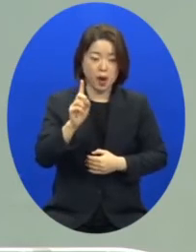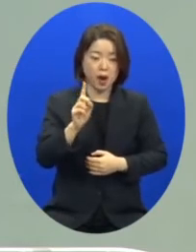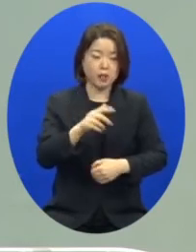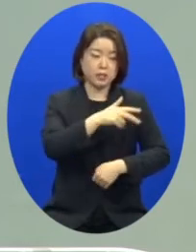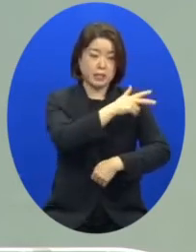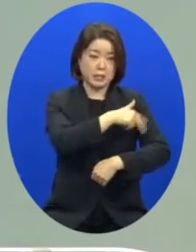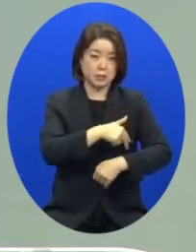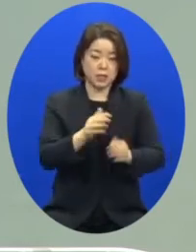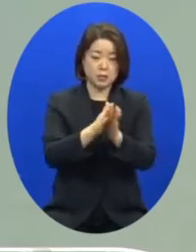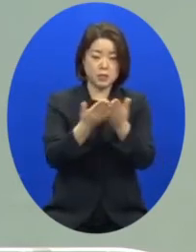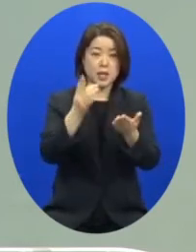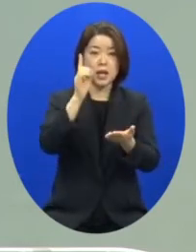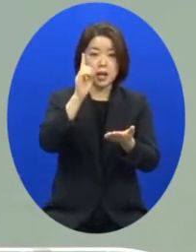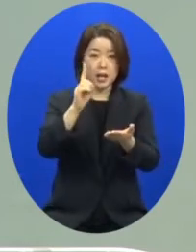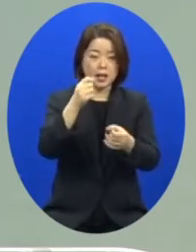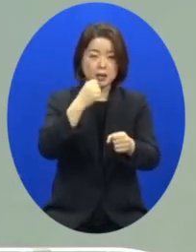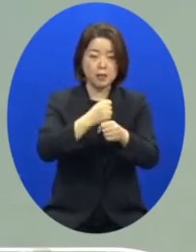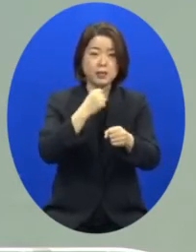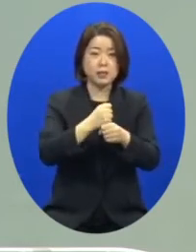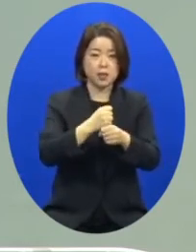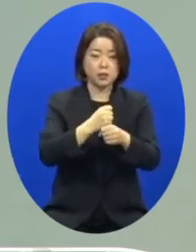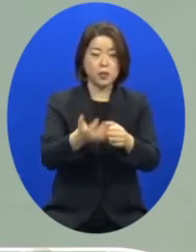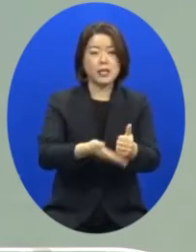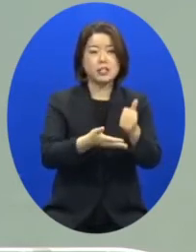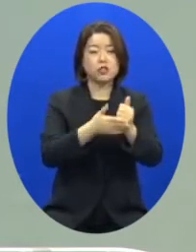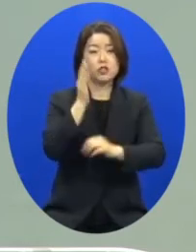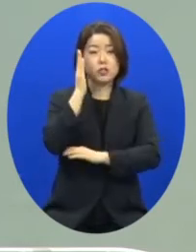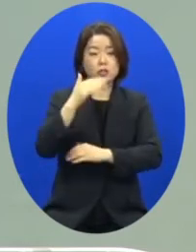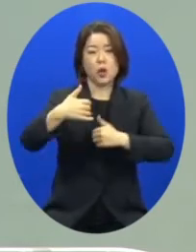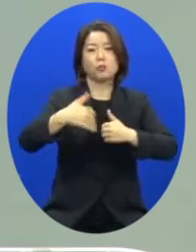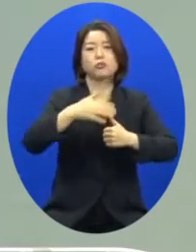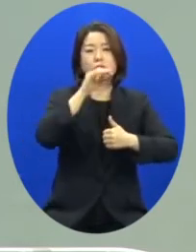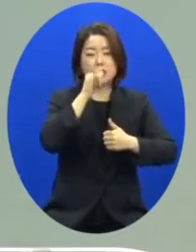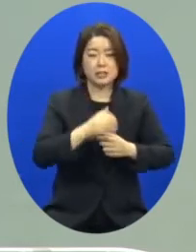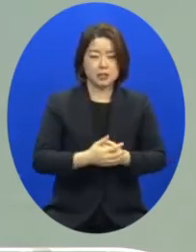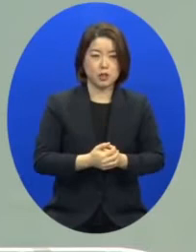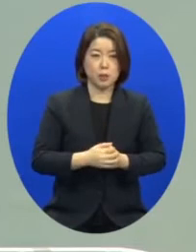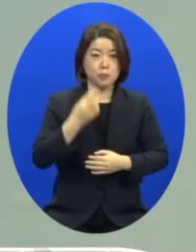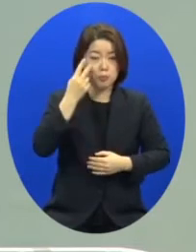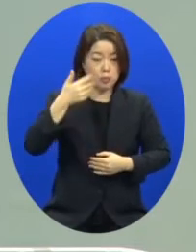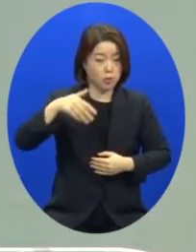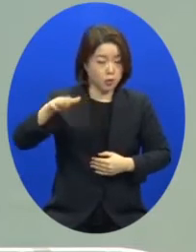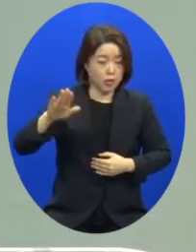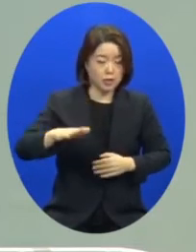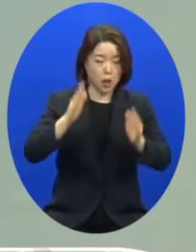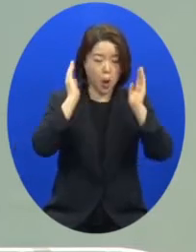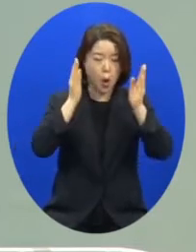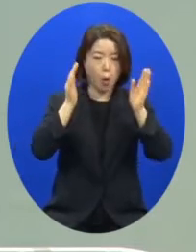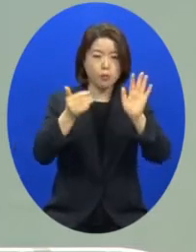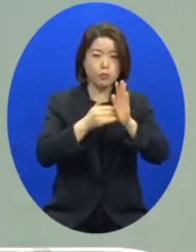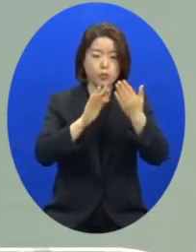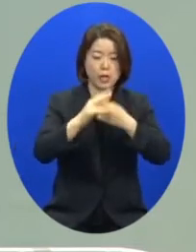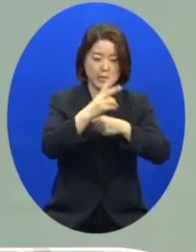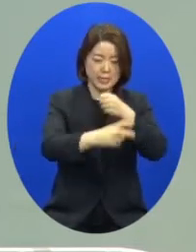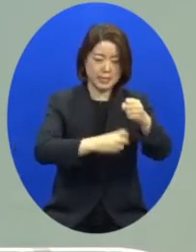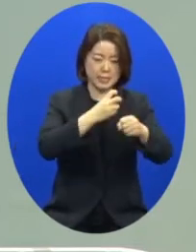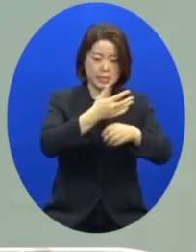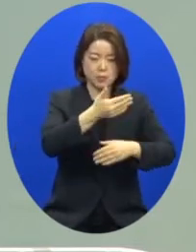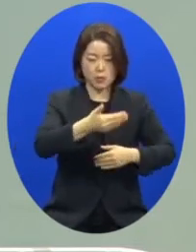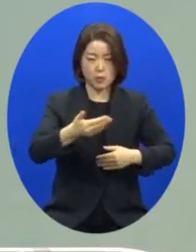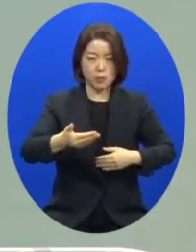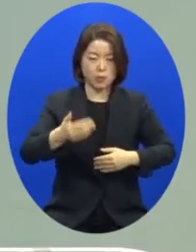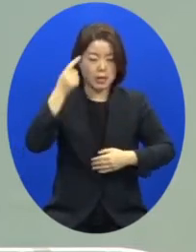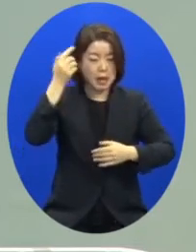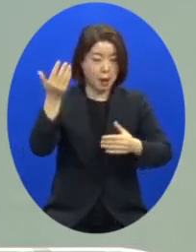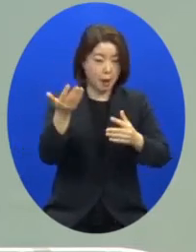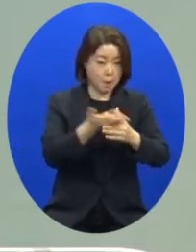하나 출간을 하신다고 추천사를 부탁해 보셨습니다 미국에 가서 공부해서 20년 지나면서 박사 하기도